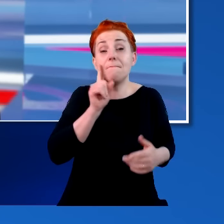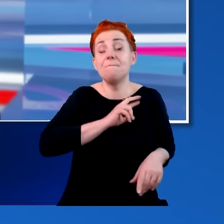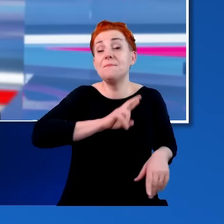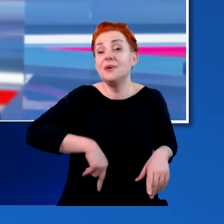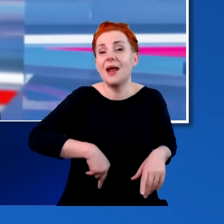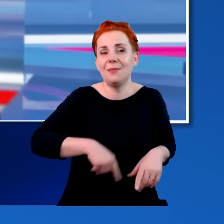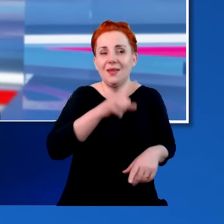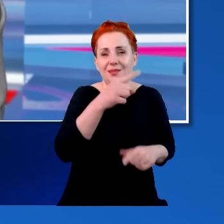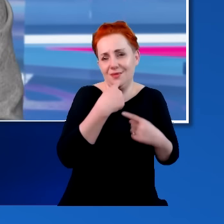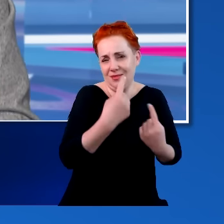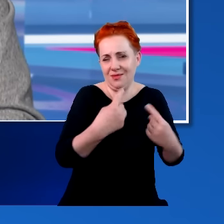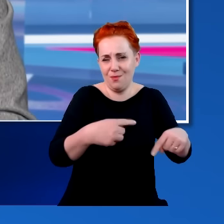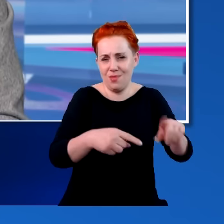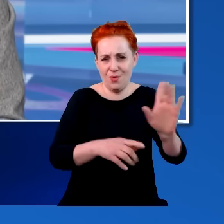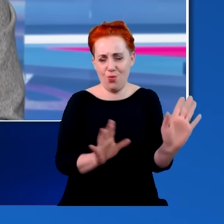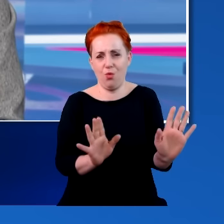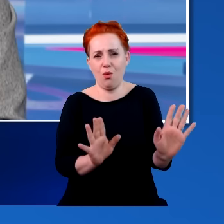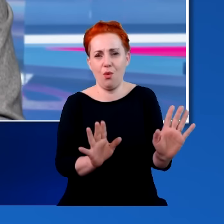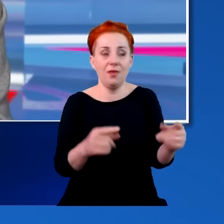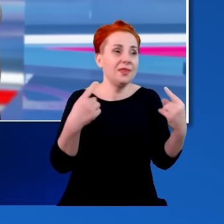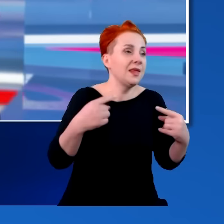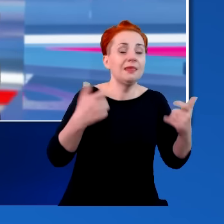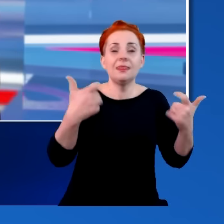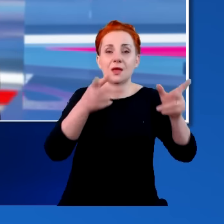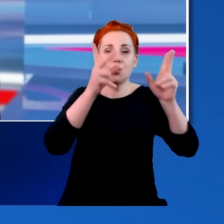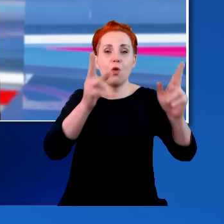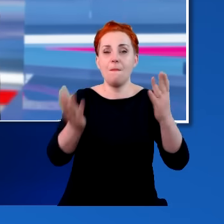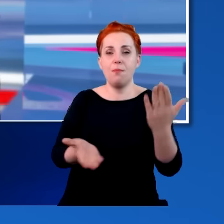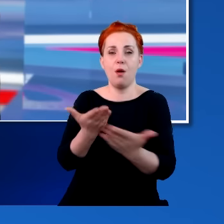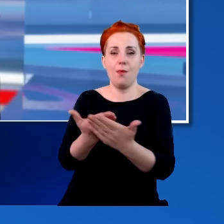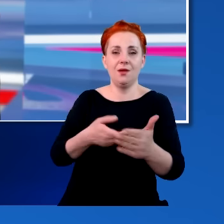nie wyartykułował, nie było żadnej konkretnej propozycji.